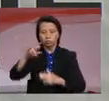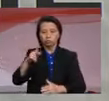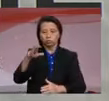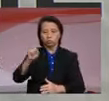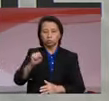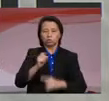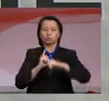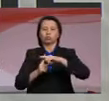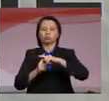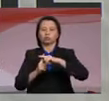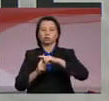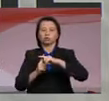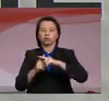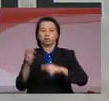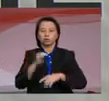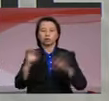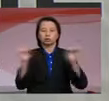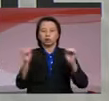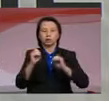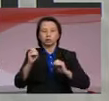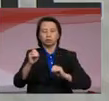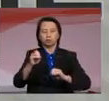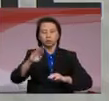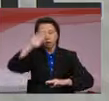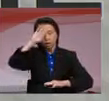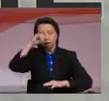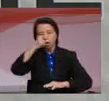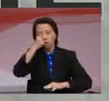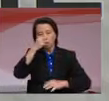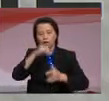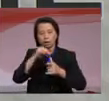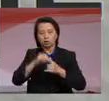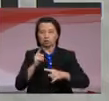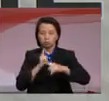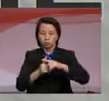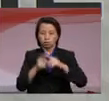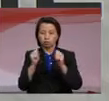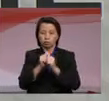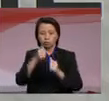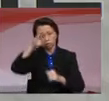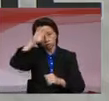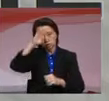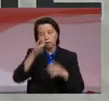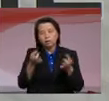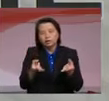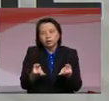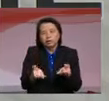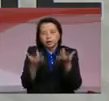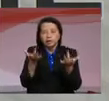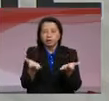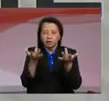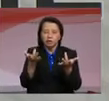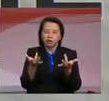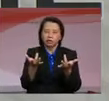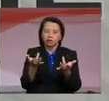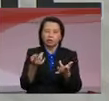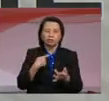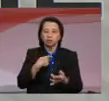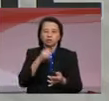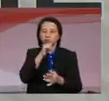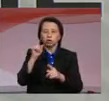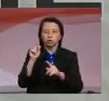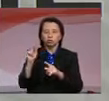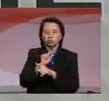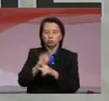kes-kes yang positif dan tak ada gejala ataupun kes yang positif dengan gejala ringan. Jadi kita tak gunakan untuk mereka